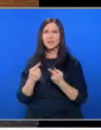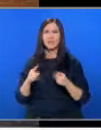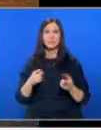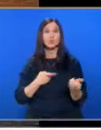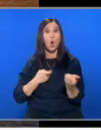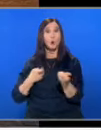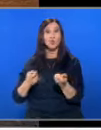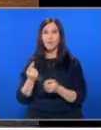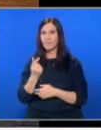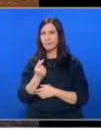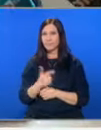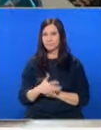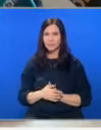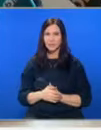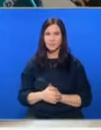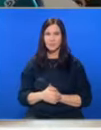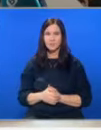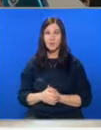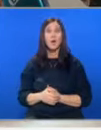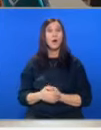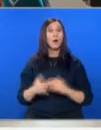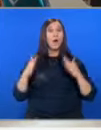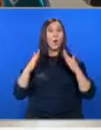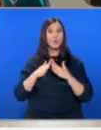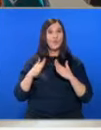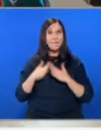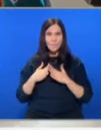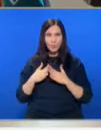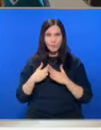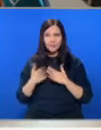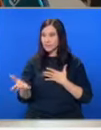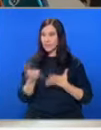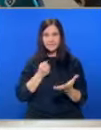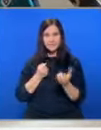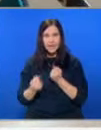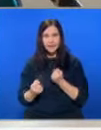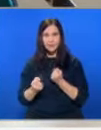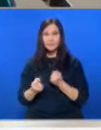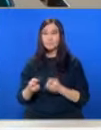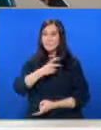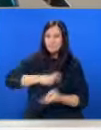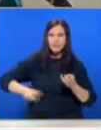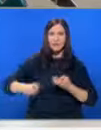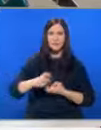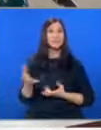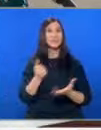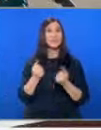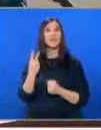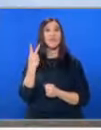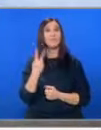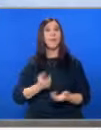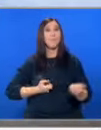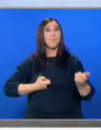оръжия и боеприпаси. От имота са иззети, при претърсване са иззети две